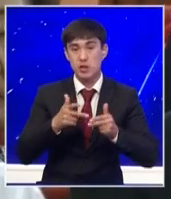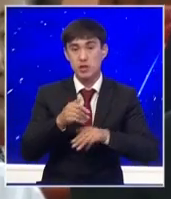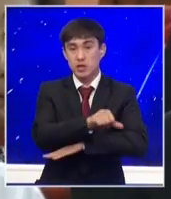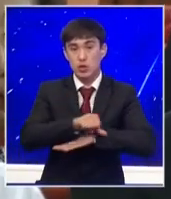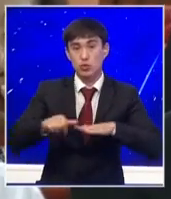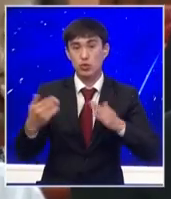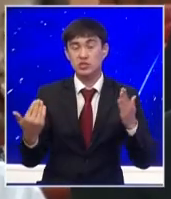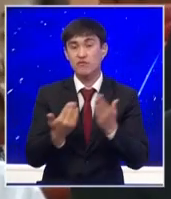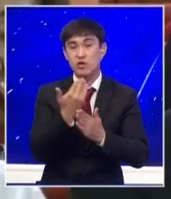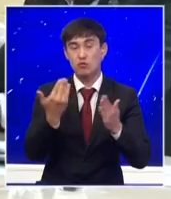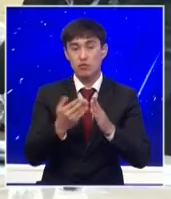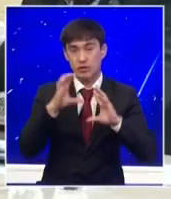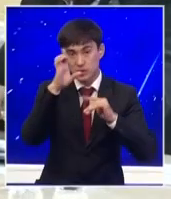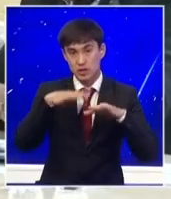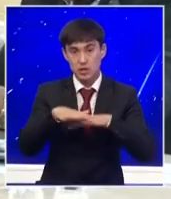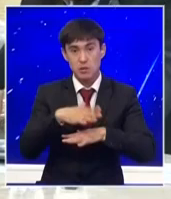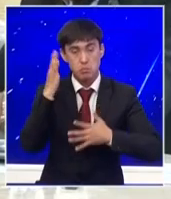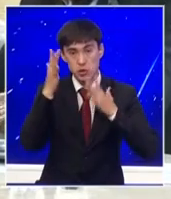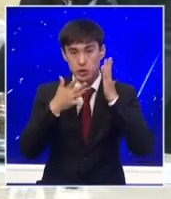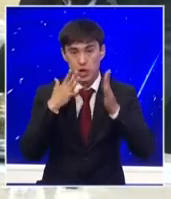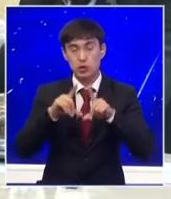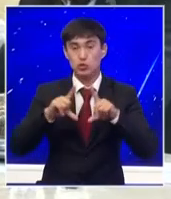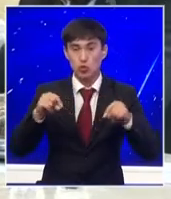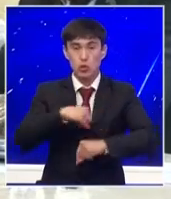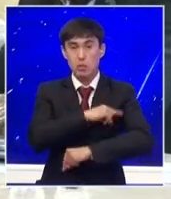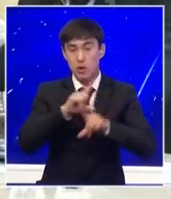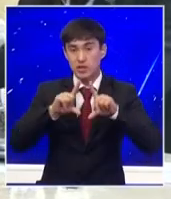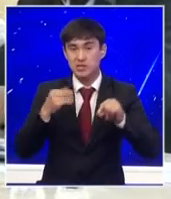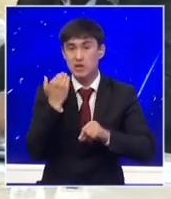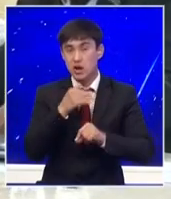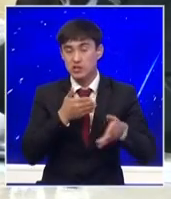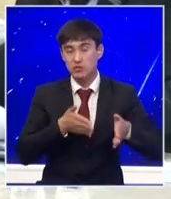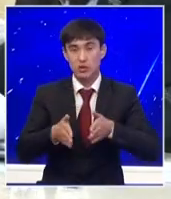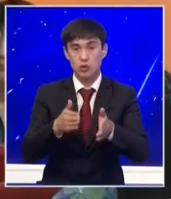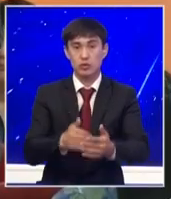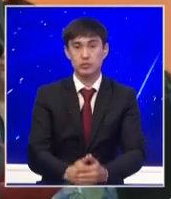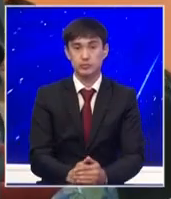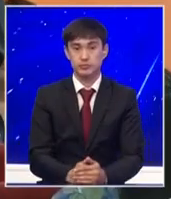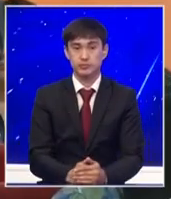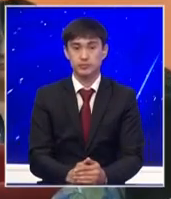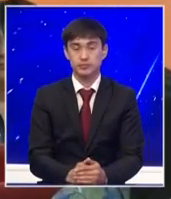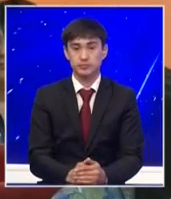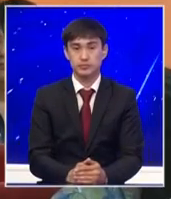цивилизованной страны им приходится мечтать о школах больницах и качественных дорогах